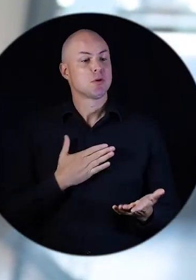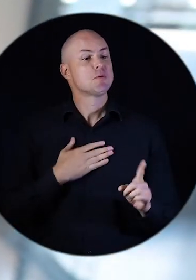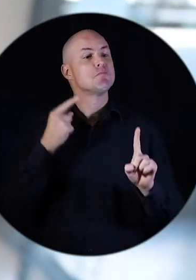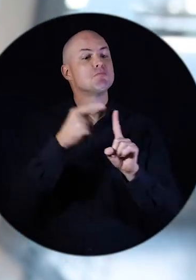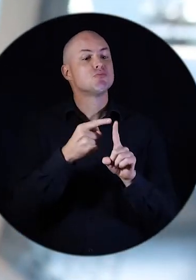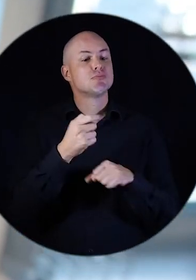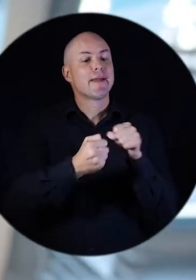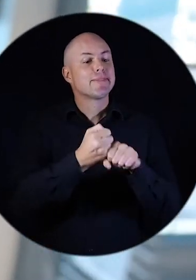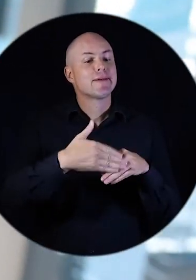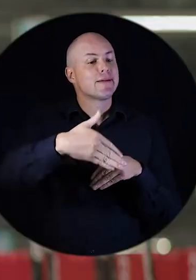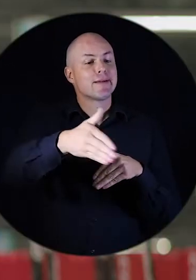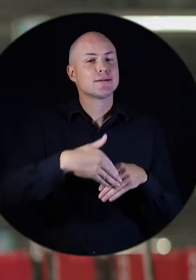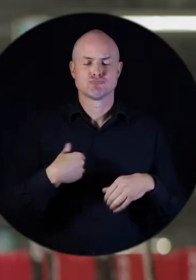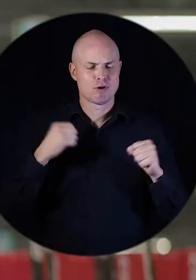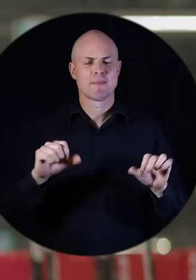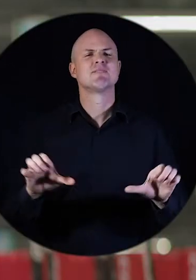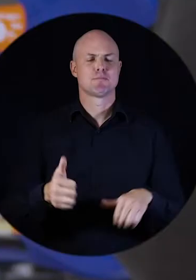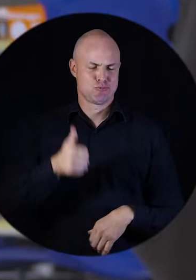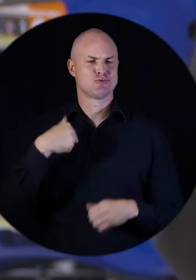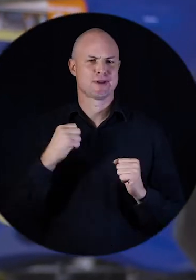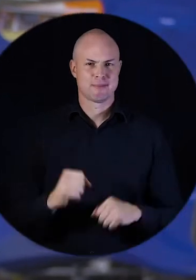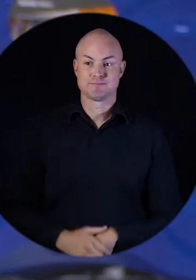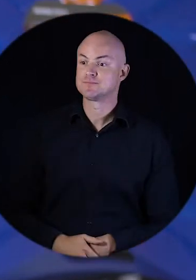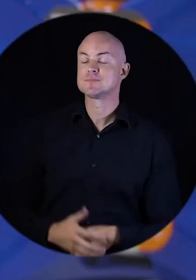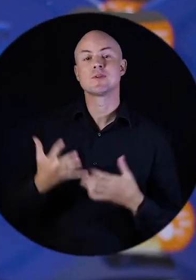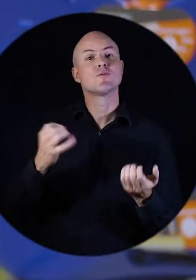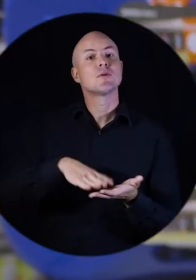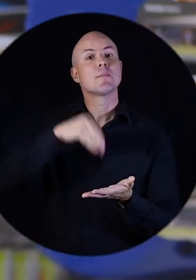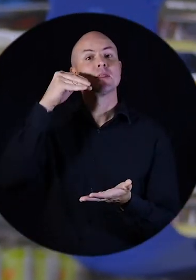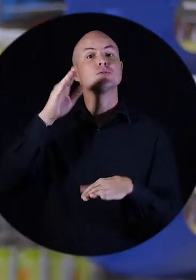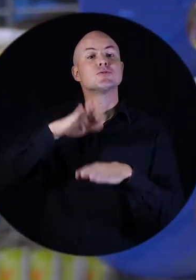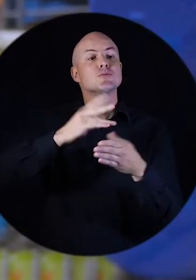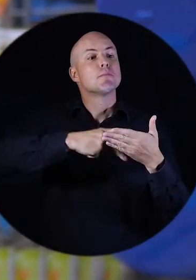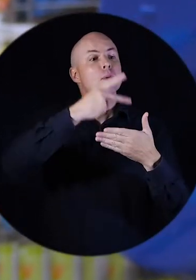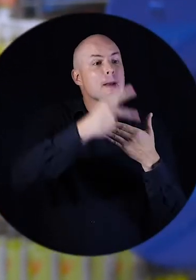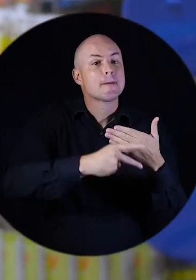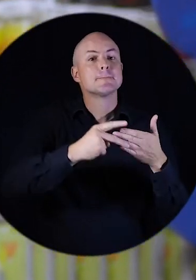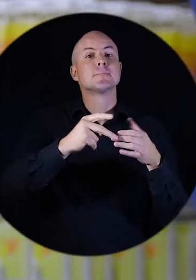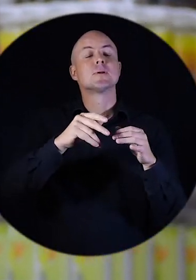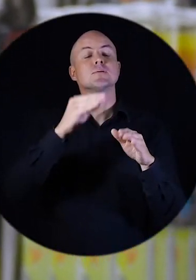dans les années à venir, là, je suis capable de faire plus. Pour en apprendre davantage sur les programmes